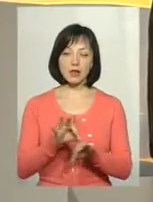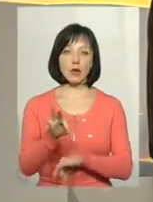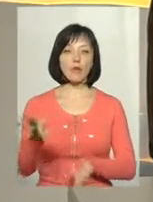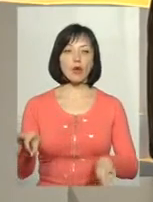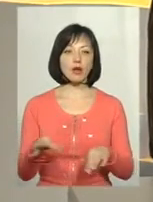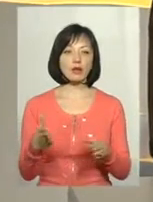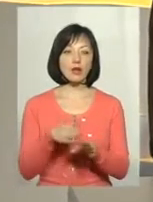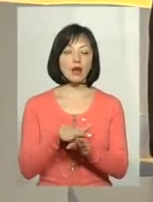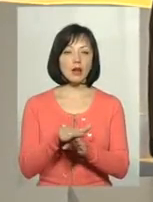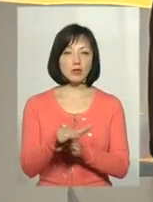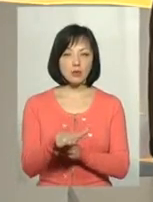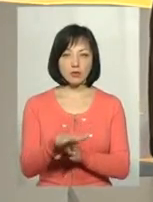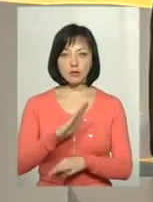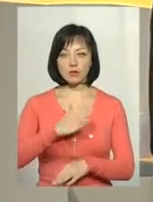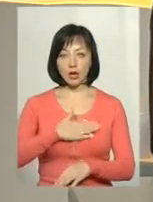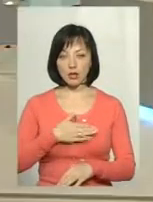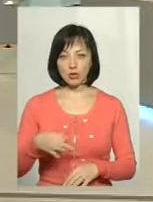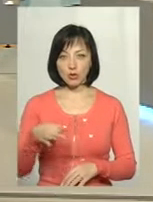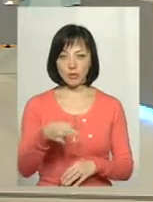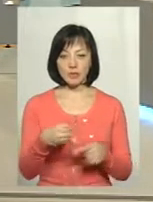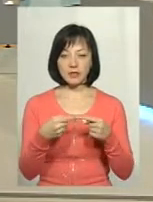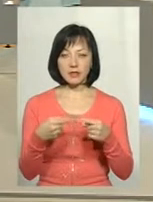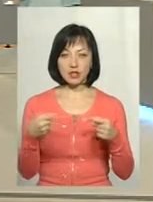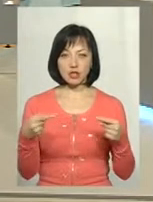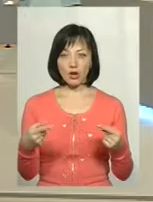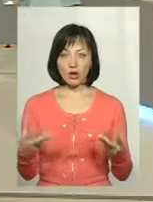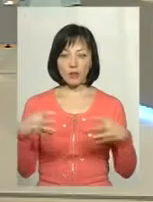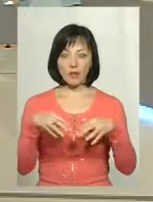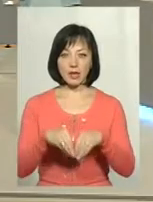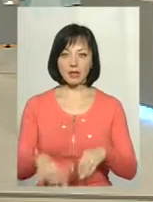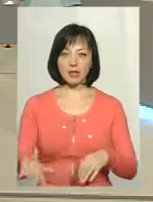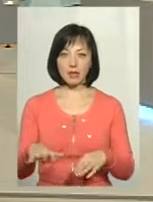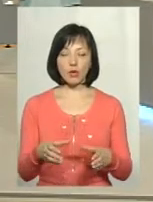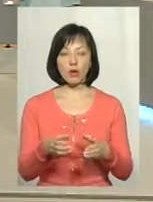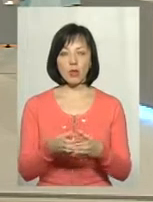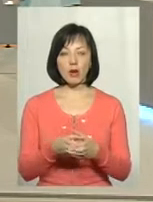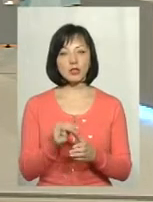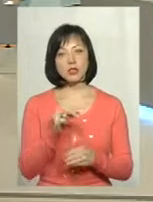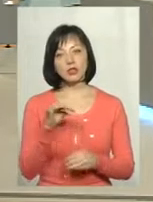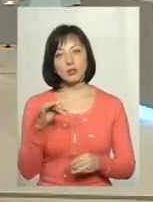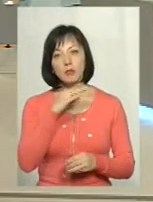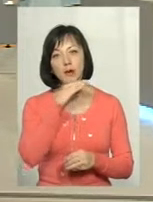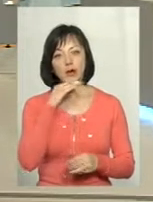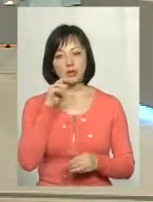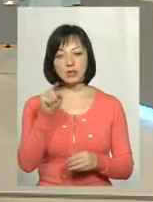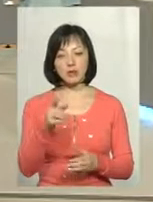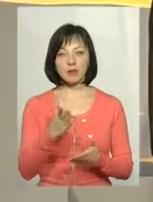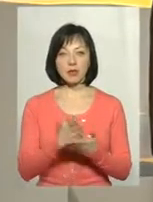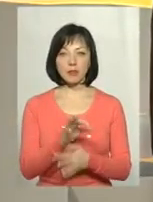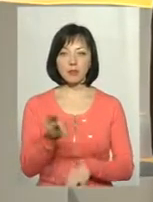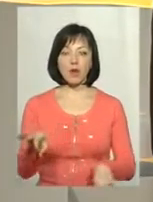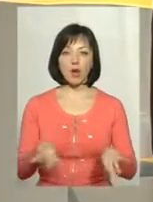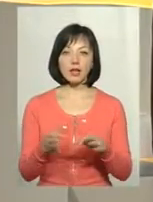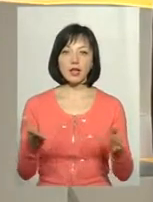які реалізовувалися в нашій області, в інших об'єднаних територіальних громадах, чи багато там є тих проєктів,